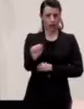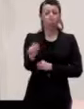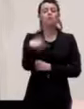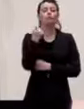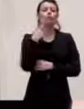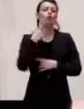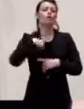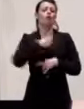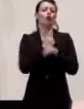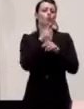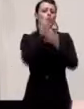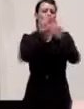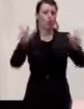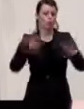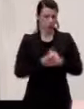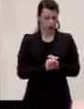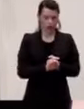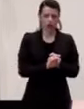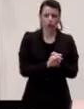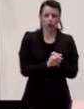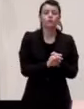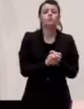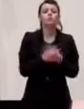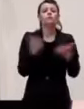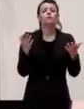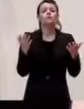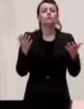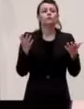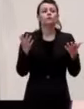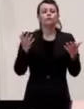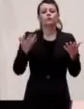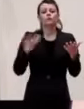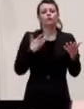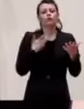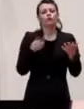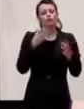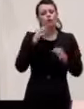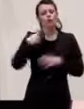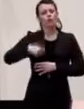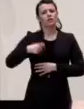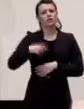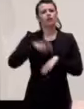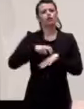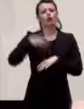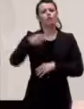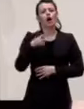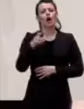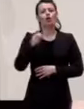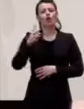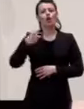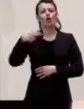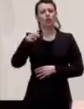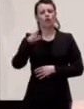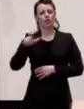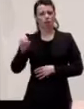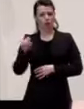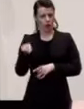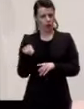comunicato, ma insomma che vede alla Presidenza il dottor Mauro Agnello, che è già